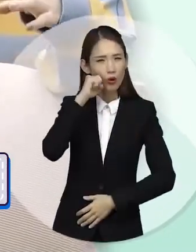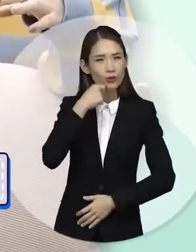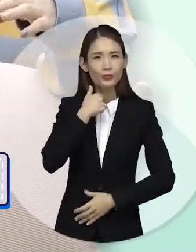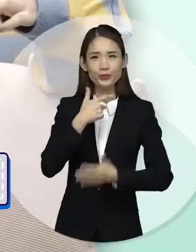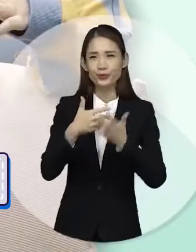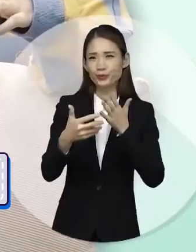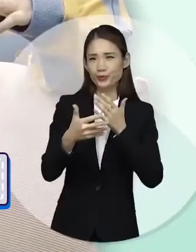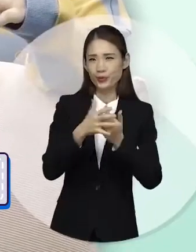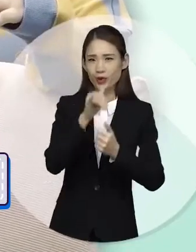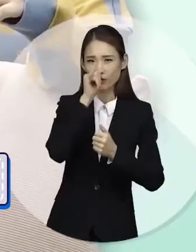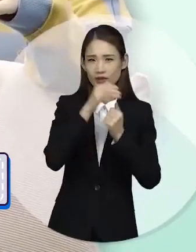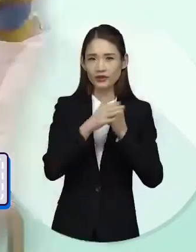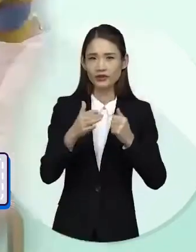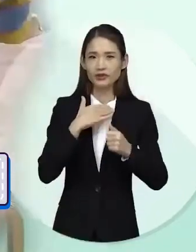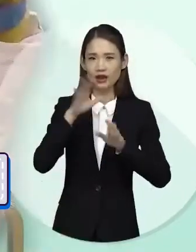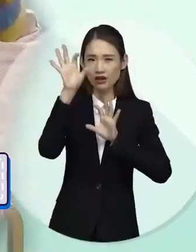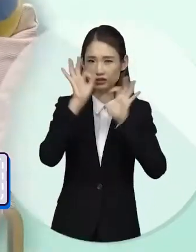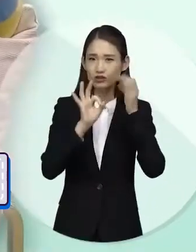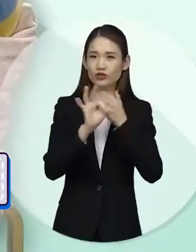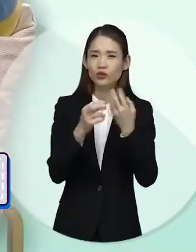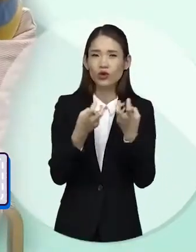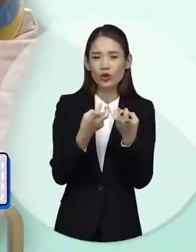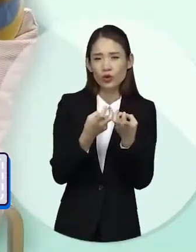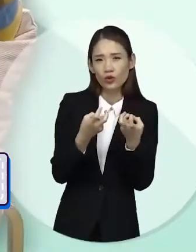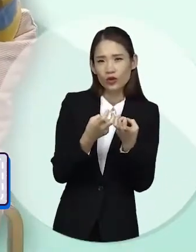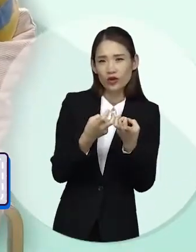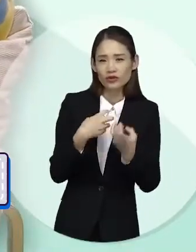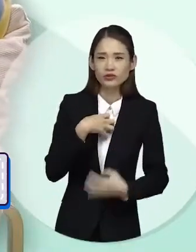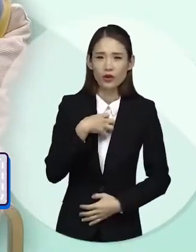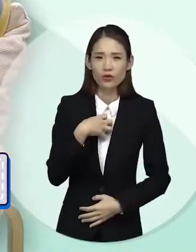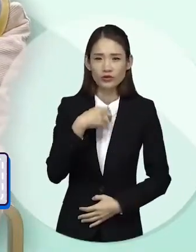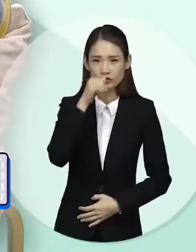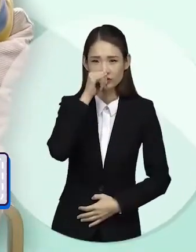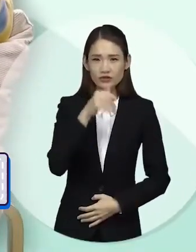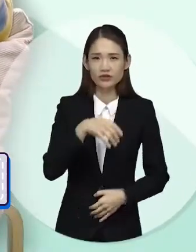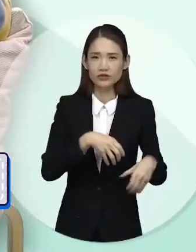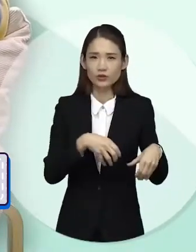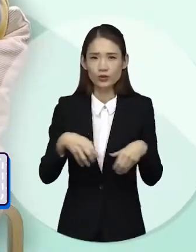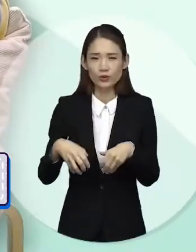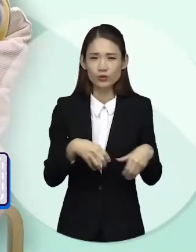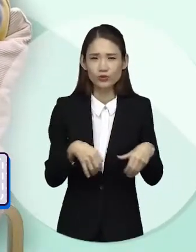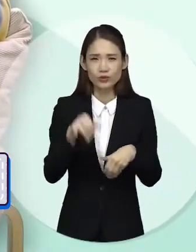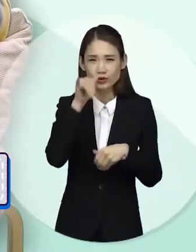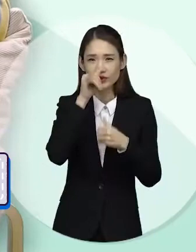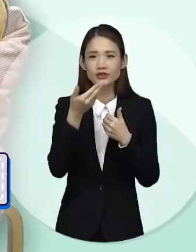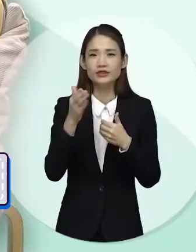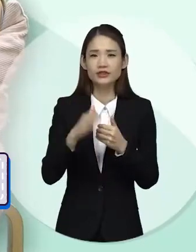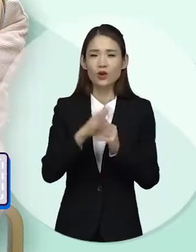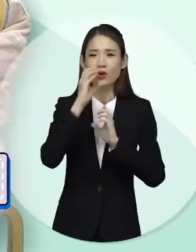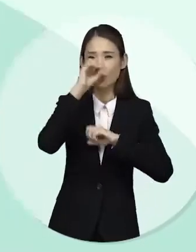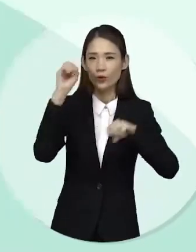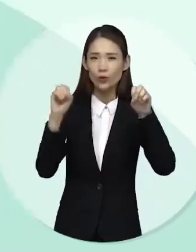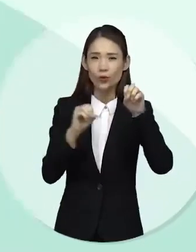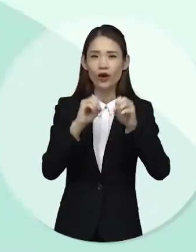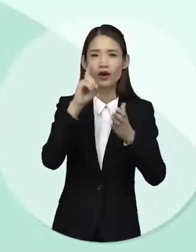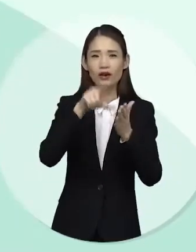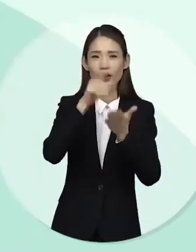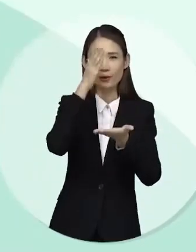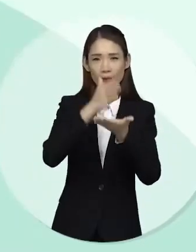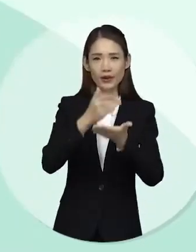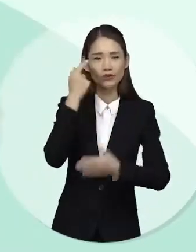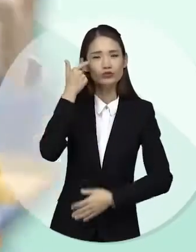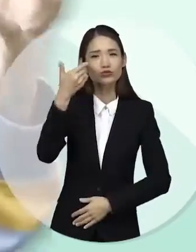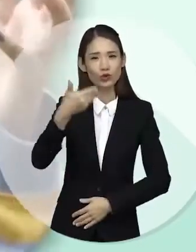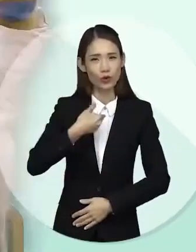되게 어려워하시는 분들이 많은 것 같아요. 막 내가 실수하면 어떡하지? 이런 걱정 때문에 그럴 것 같아. 전전긍긍 하시는 분들이 계신데 오히려 그럴